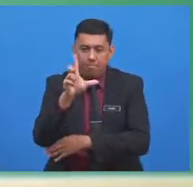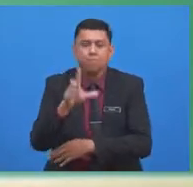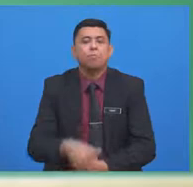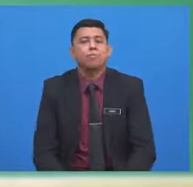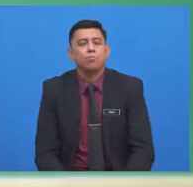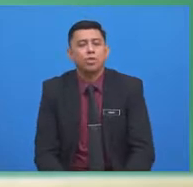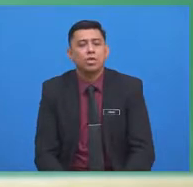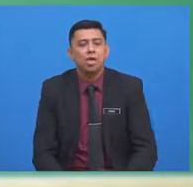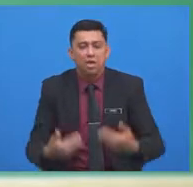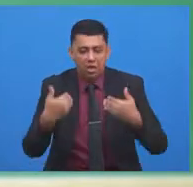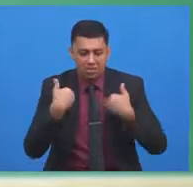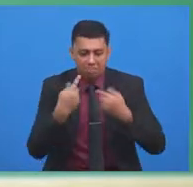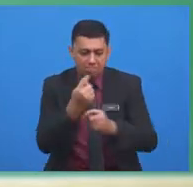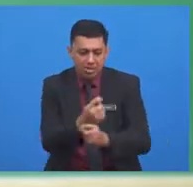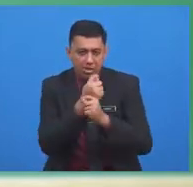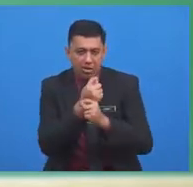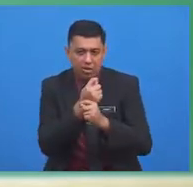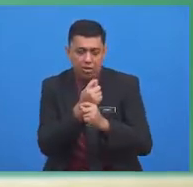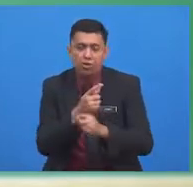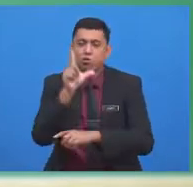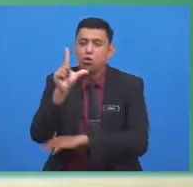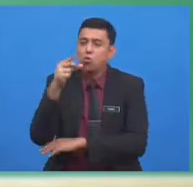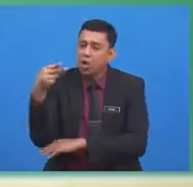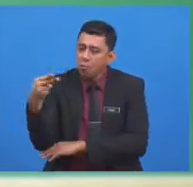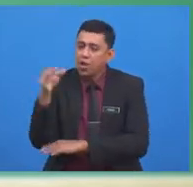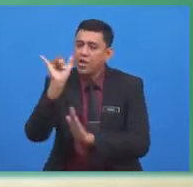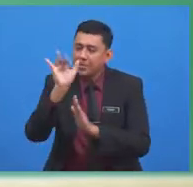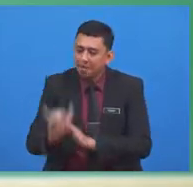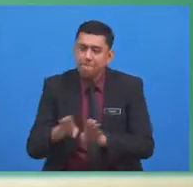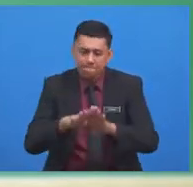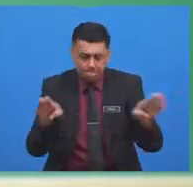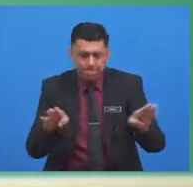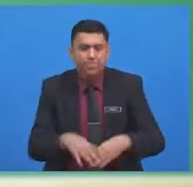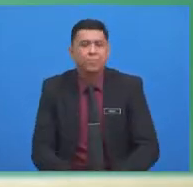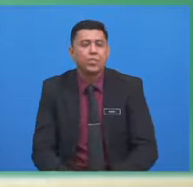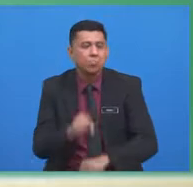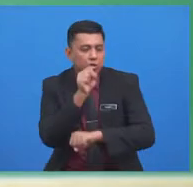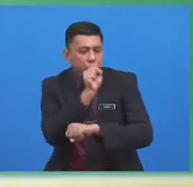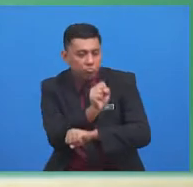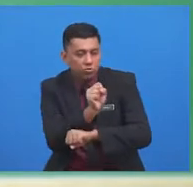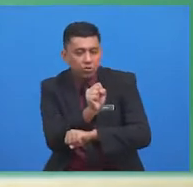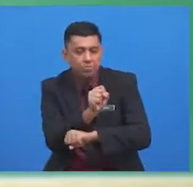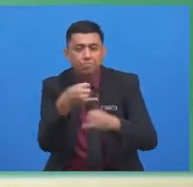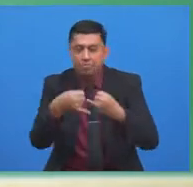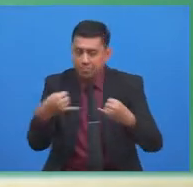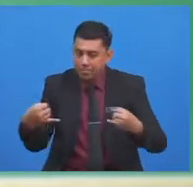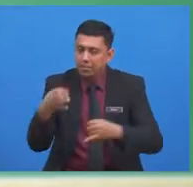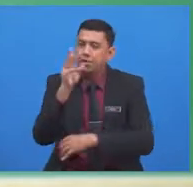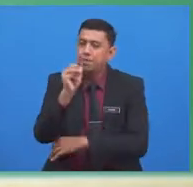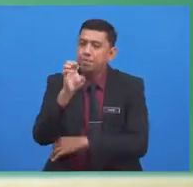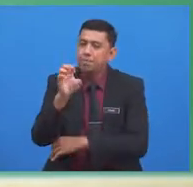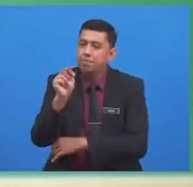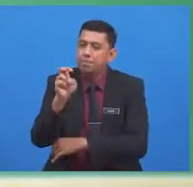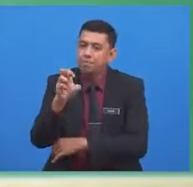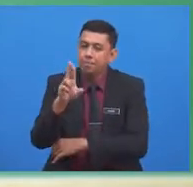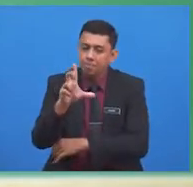batuan mempunyai ketahanan terhadap luluh hawa yang berbeza. Batuan yang mengandungi sejenis mineral